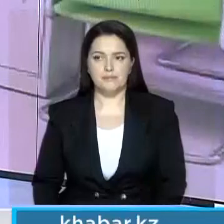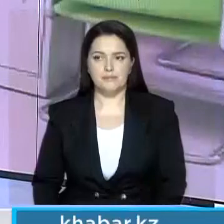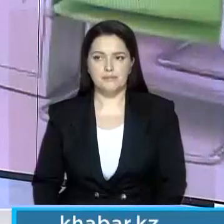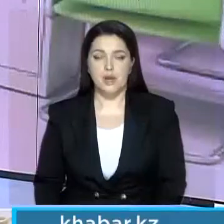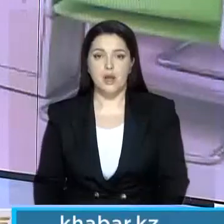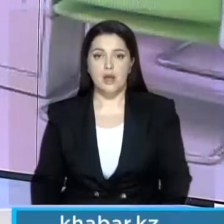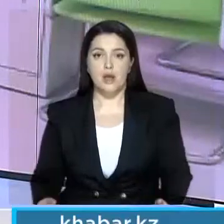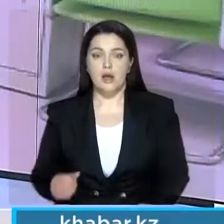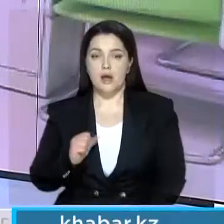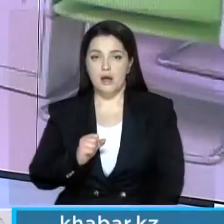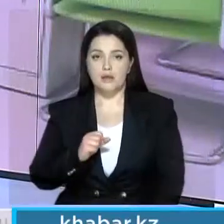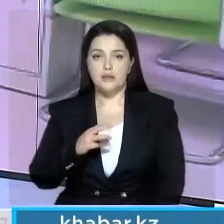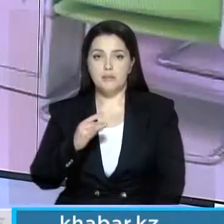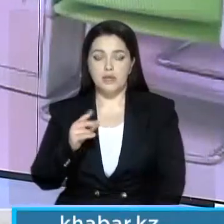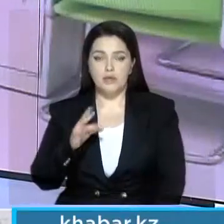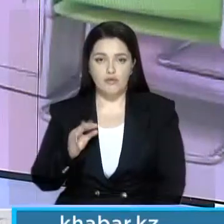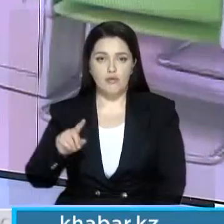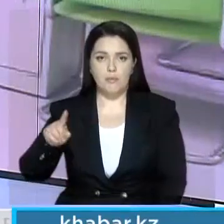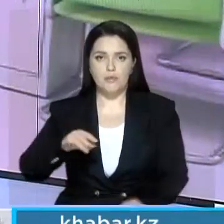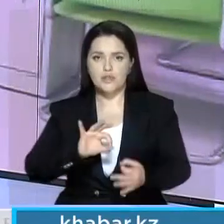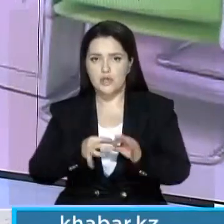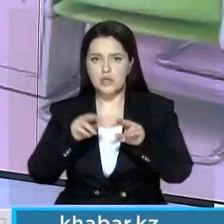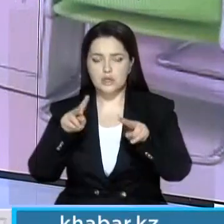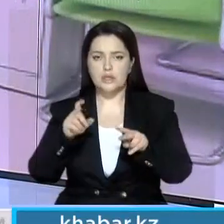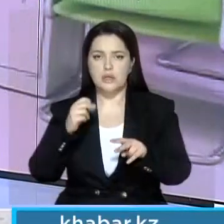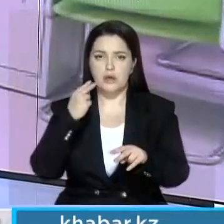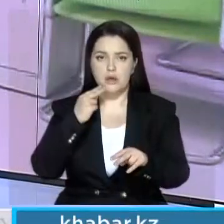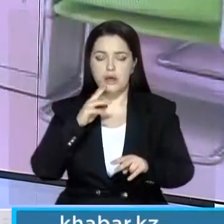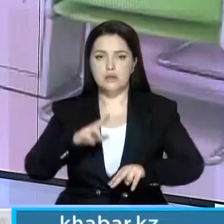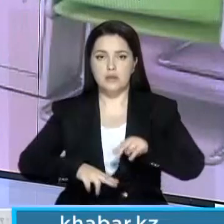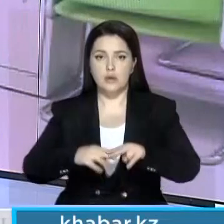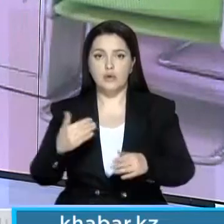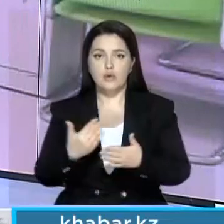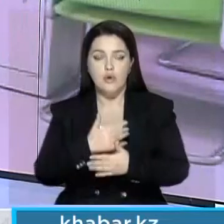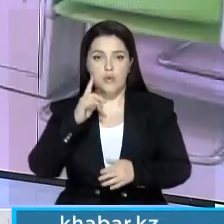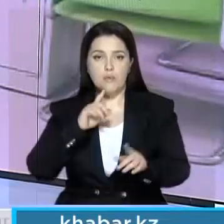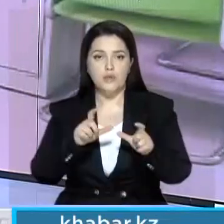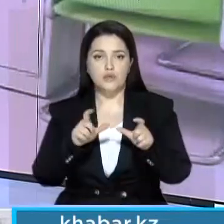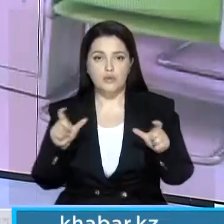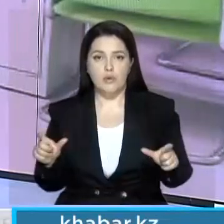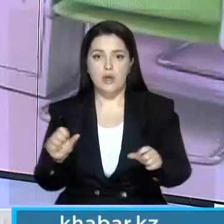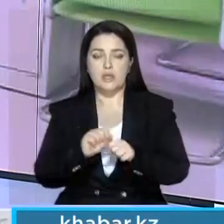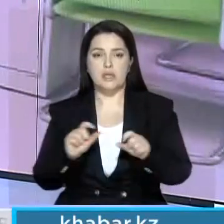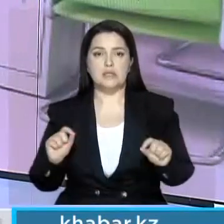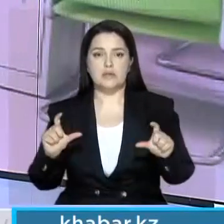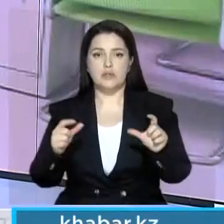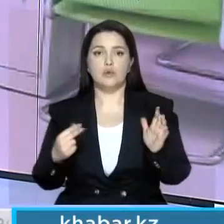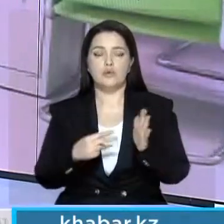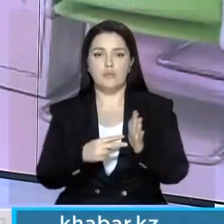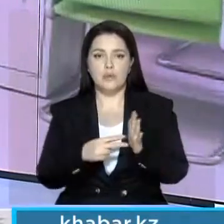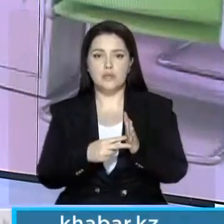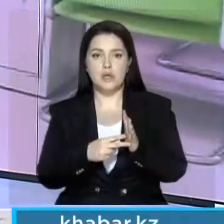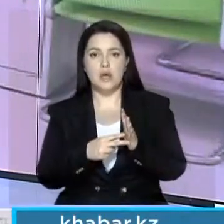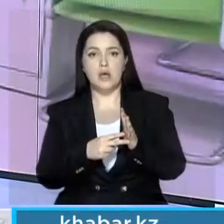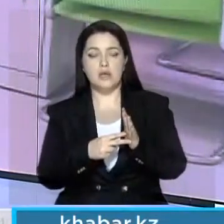Сегодня же Алихан Смаилов потребовал тщательно следить за качеством строительства новых комфортных школ и не допускать необоснованного завышения